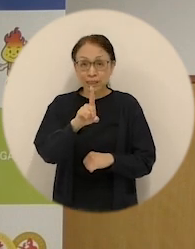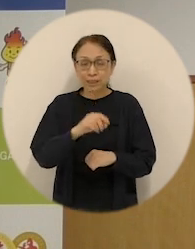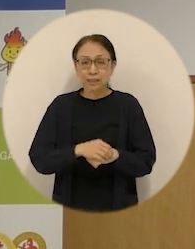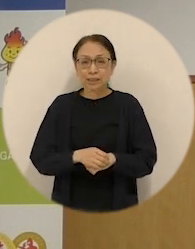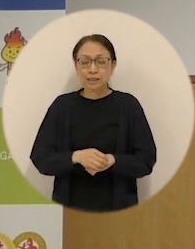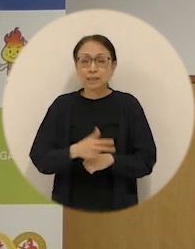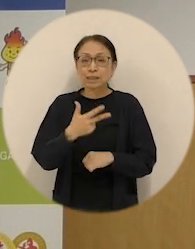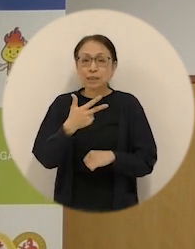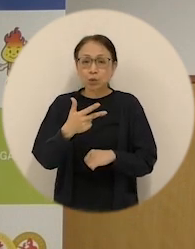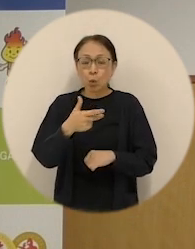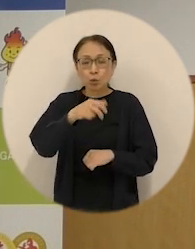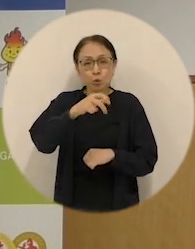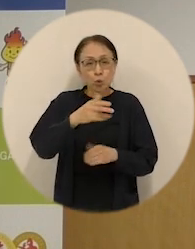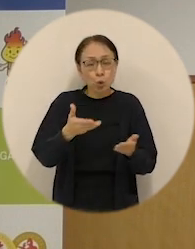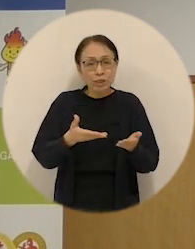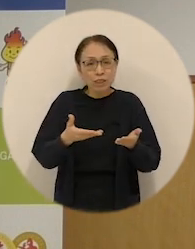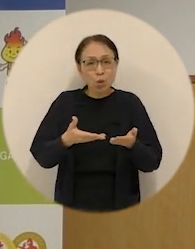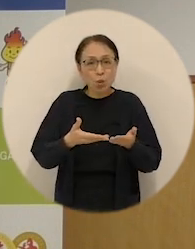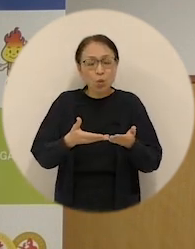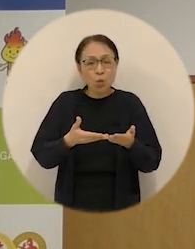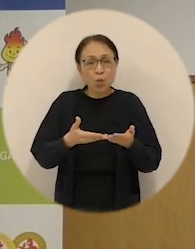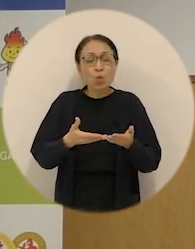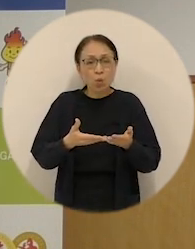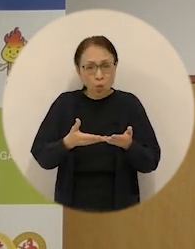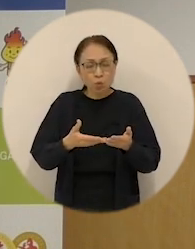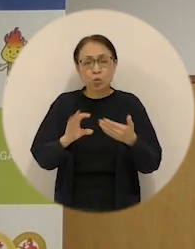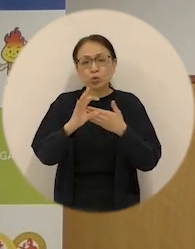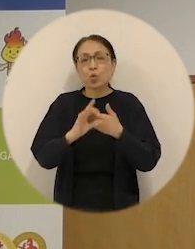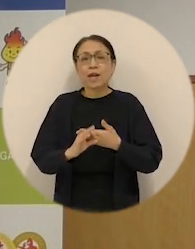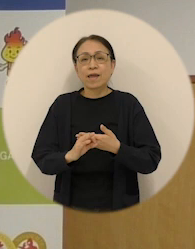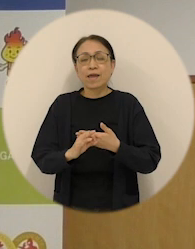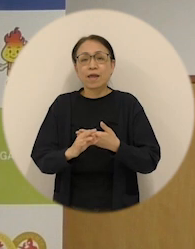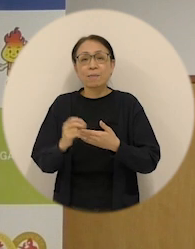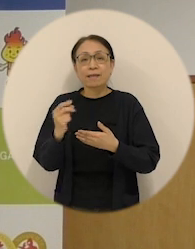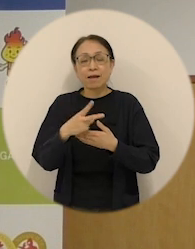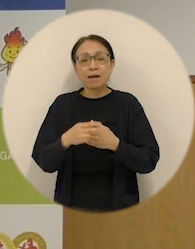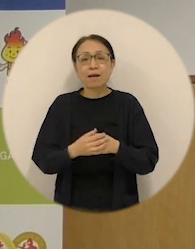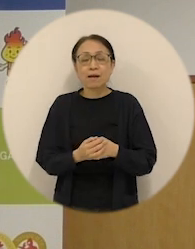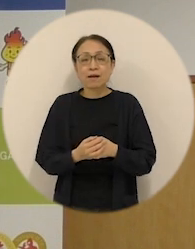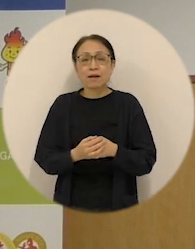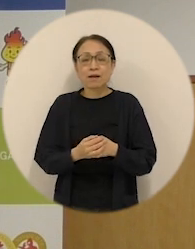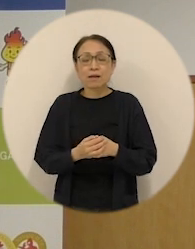賀川市水道事業給水条例及び須賀川